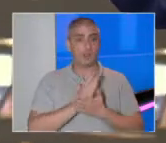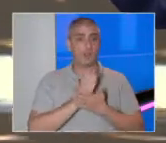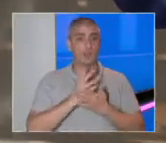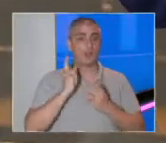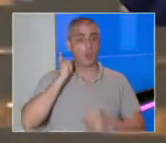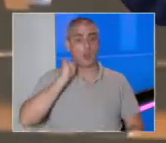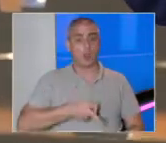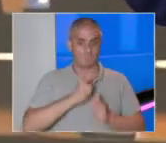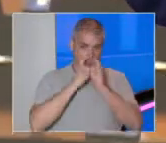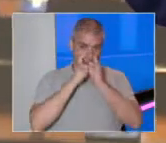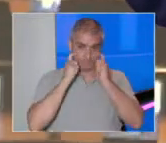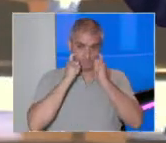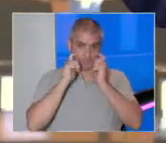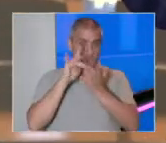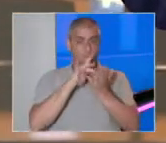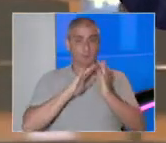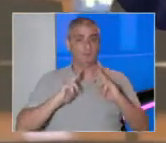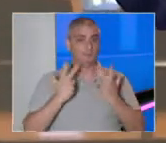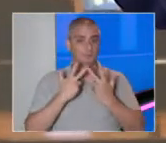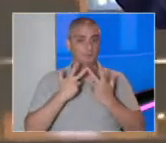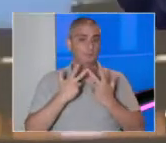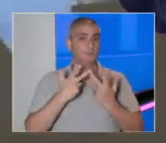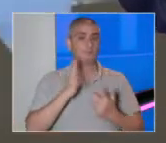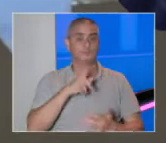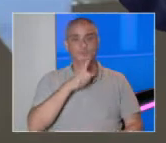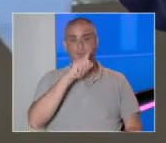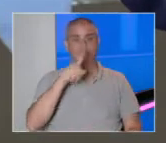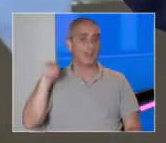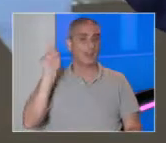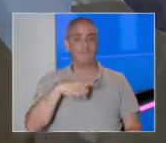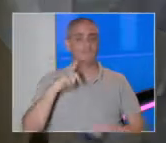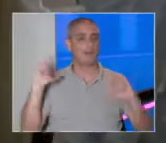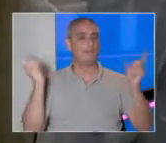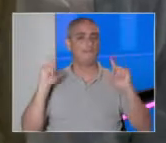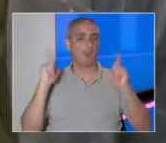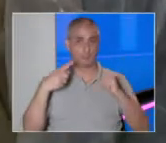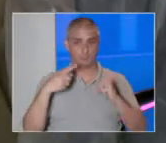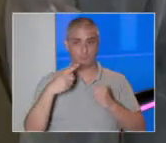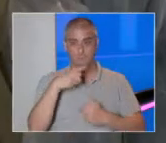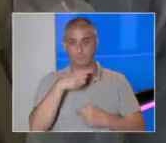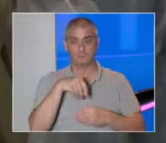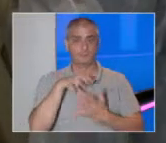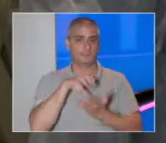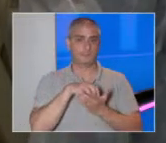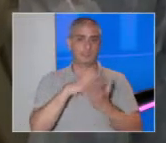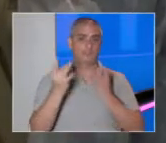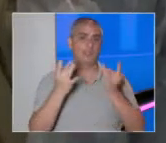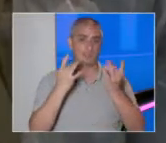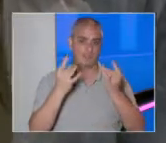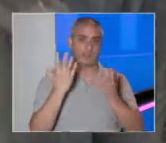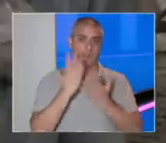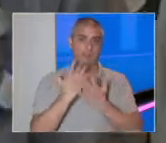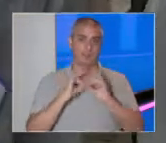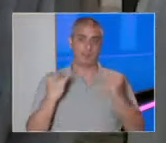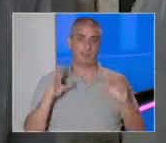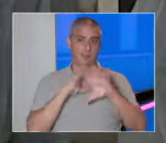להטיל חובת עטיית מסכות במקומות ציבוריים, והורתה על סגירת מקומות בילוי המוניים שמהווים מוקד הדבקה החל